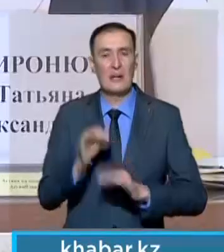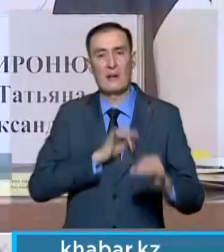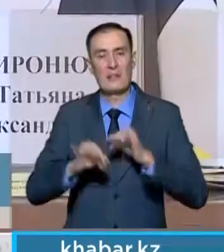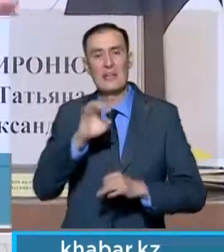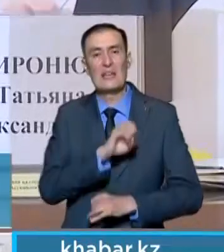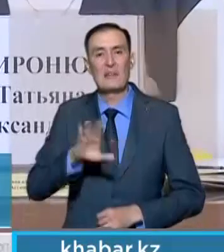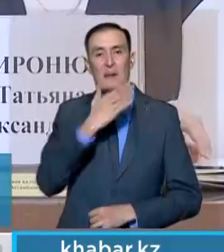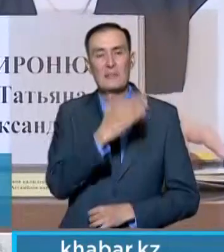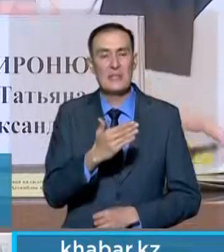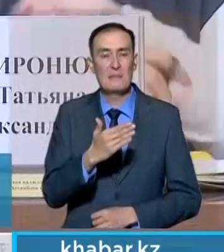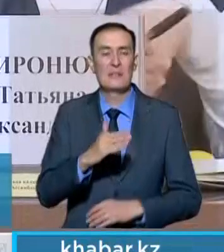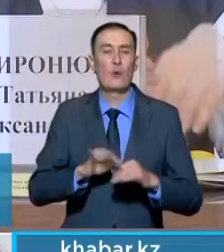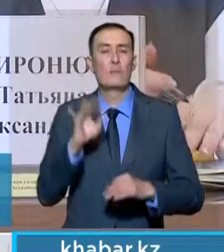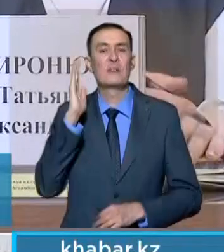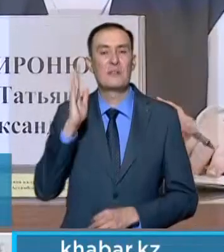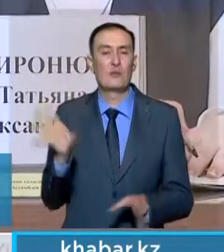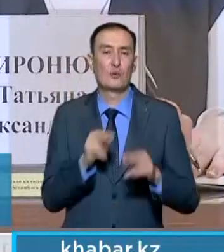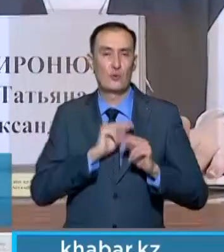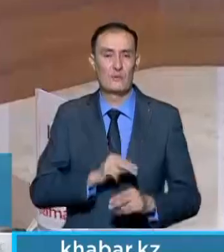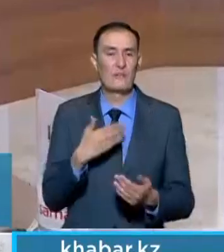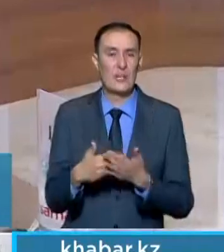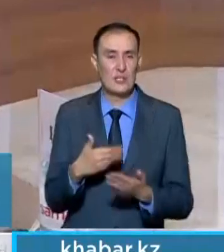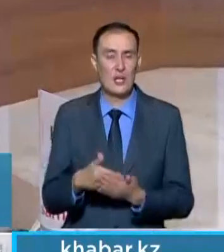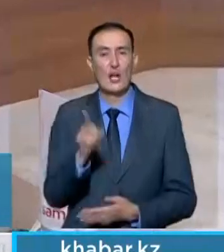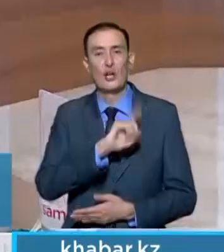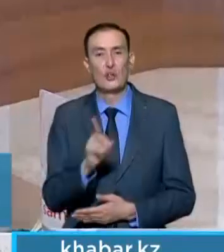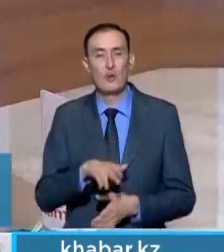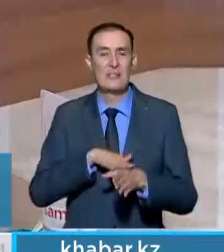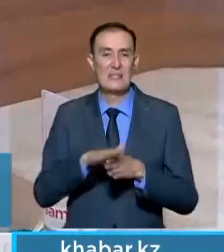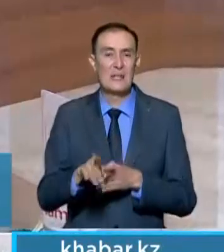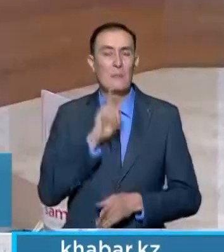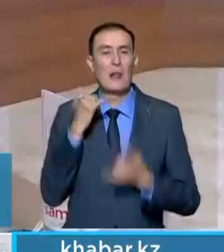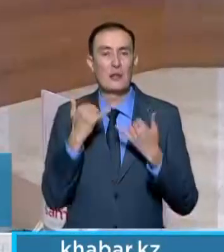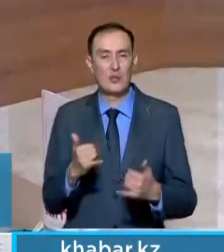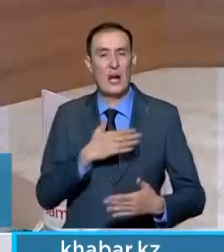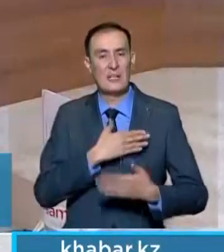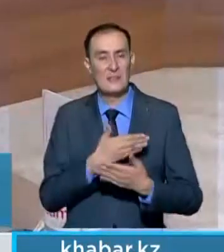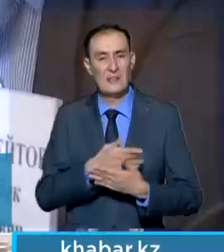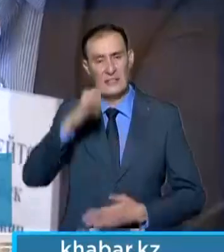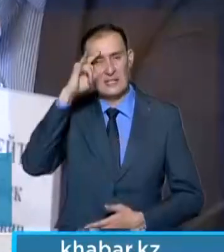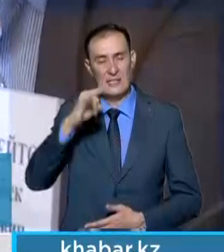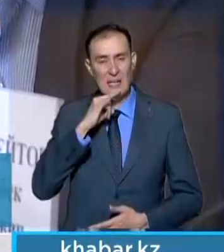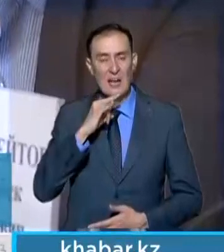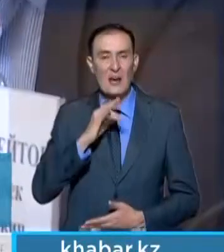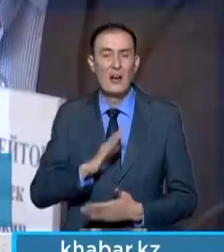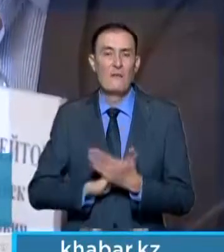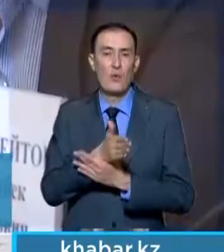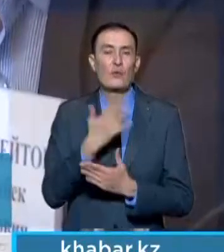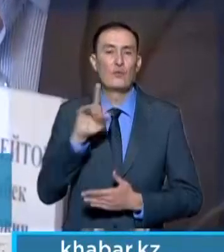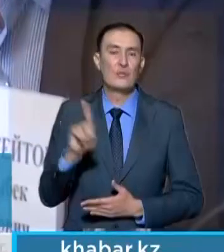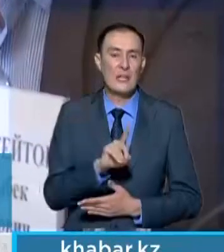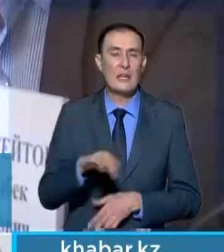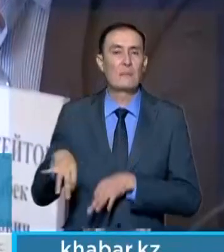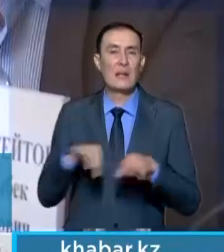с европейскими коллегами о перспективах сотрудничества. В частности, о том, чтобы сделать для молодежных активистов из Казахстана вход в музеи и проезд